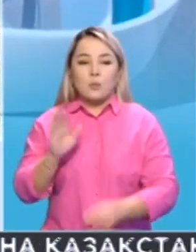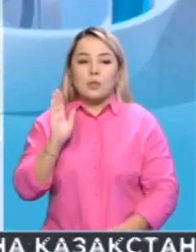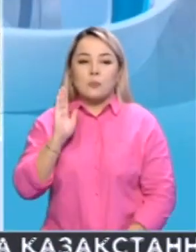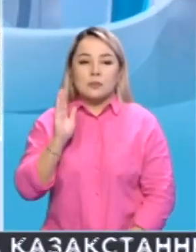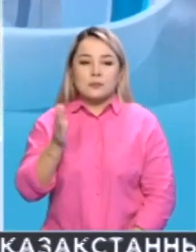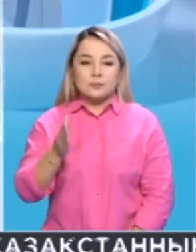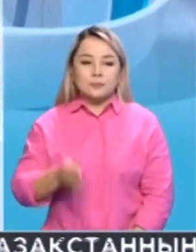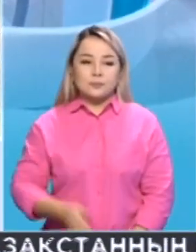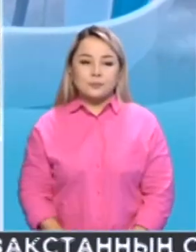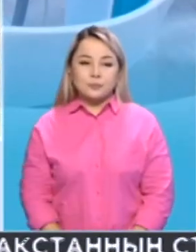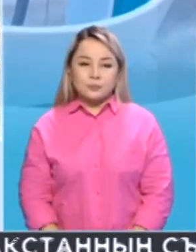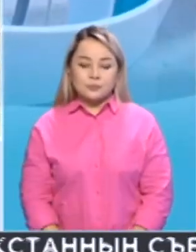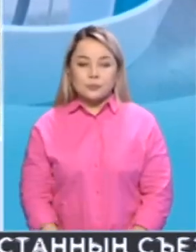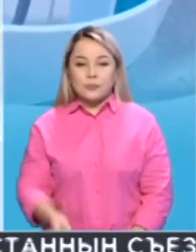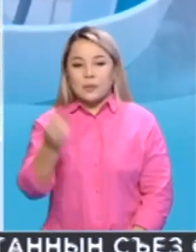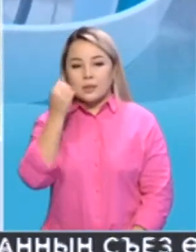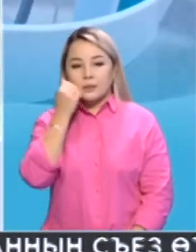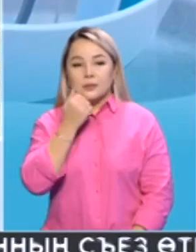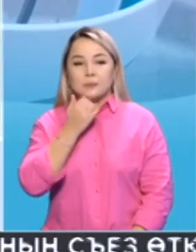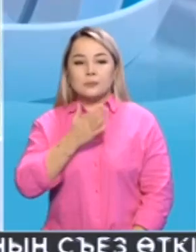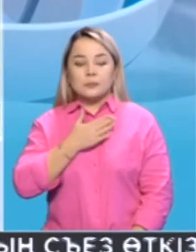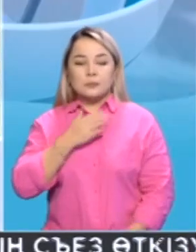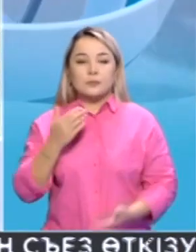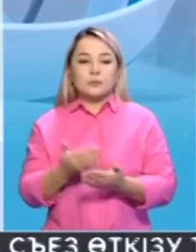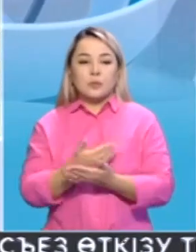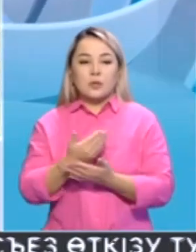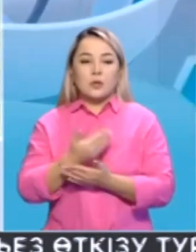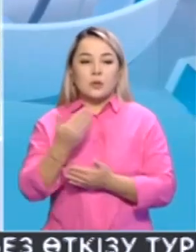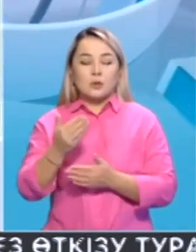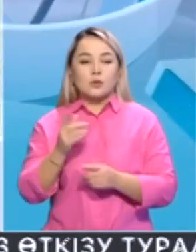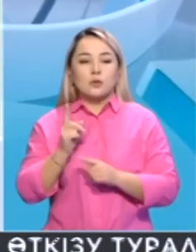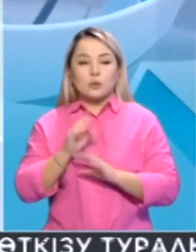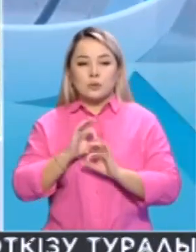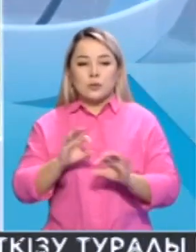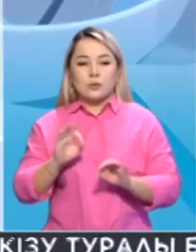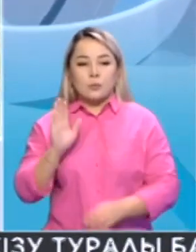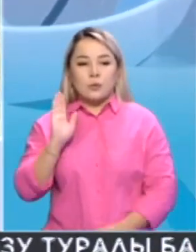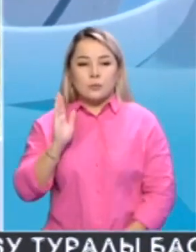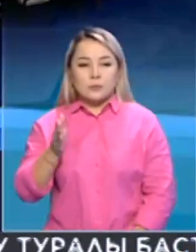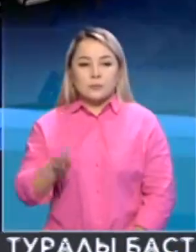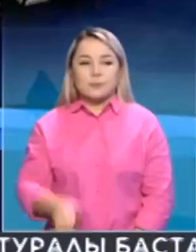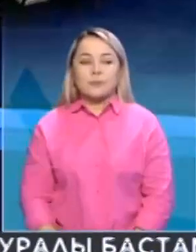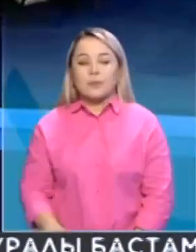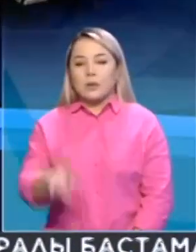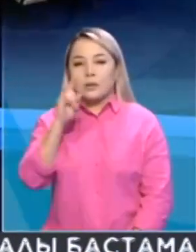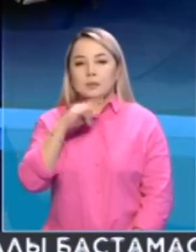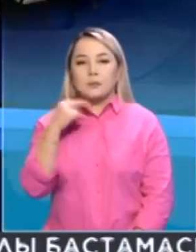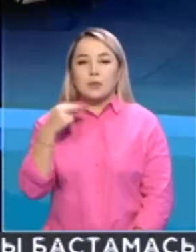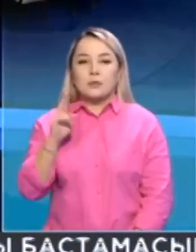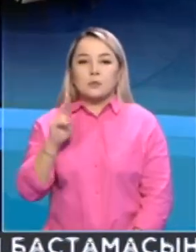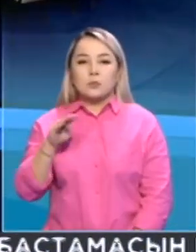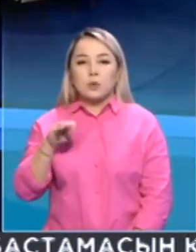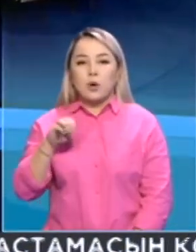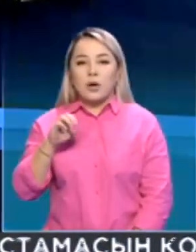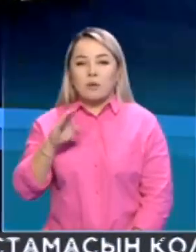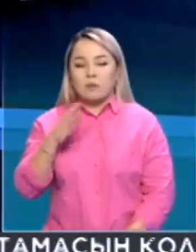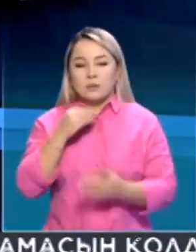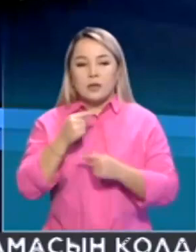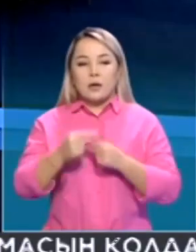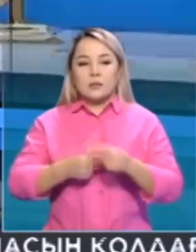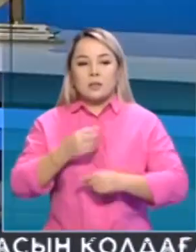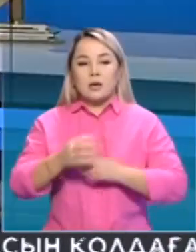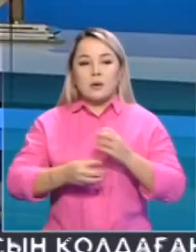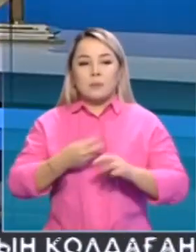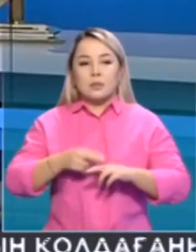Студия. Рахмет, Асима, біз өзіңнен жаңалық күтеміз. Қазақ президенті Қасым Жомарт Тоқаев әлемдік және дәстүрлі